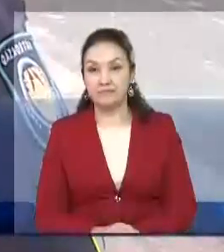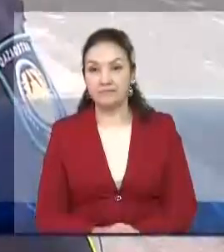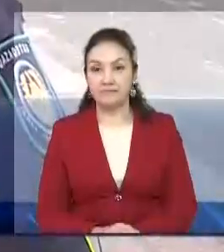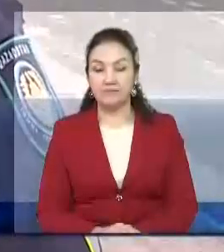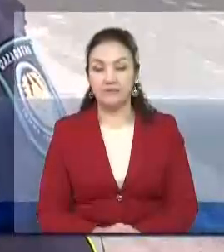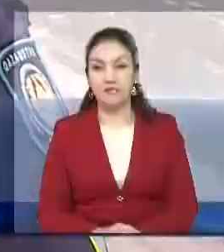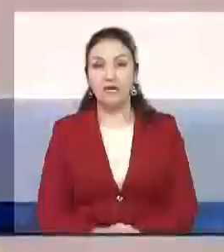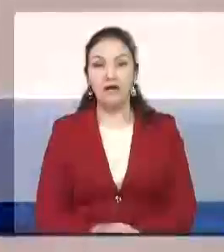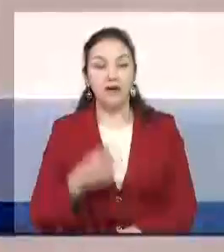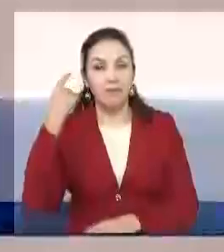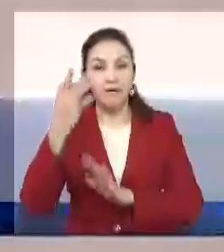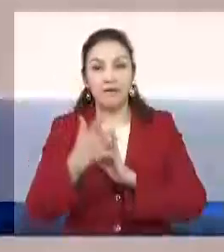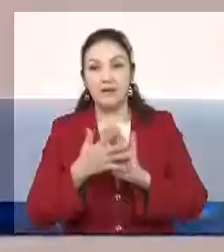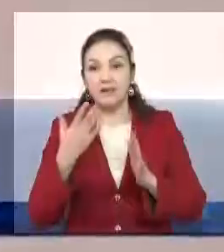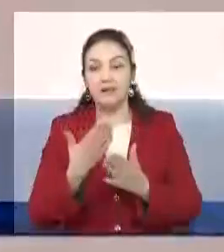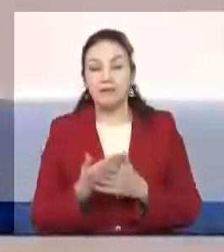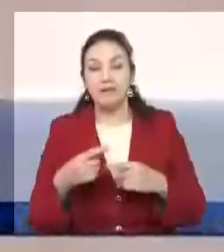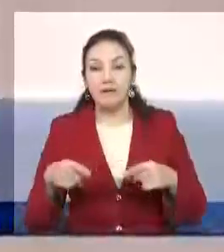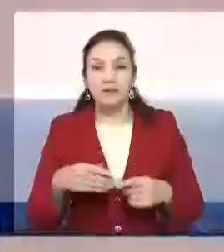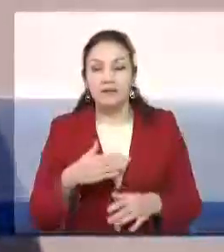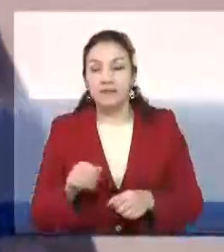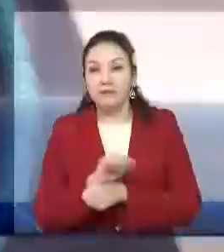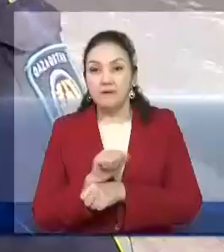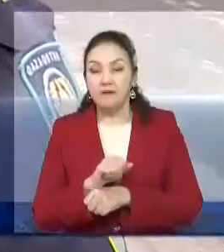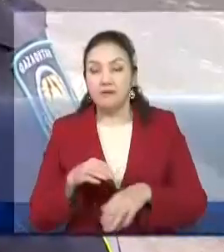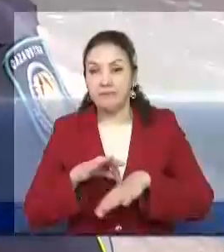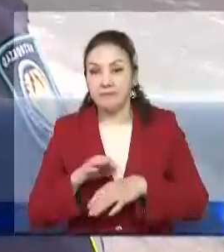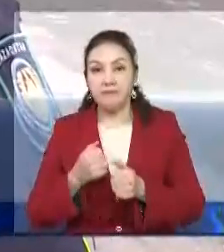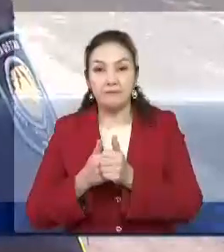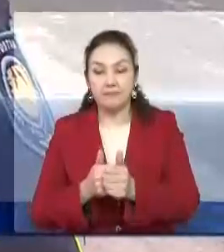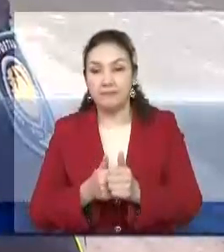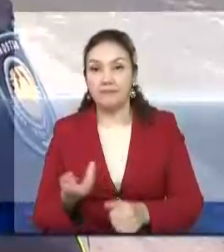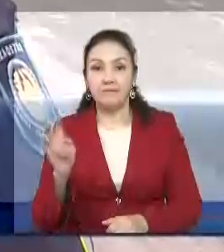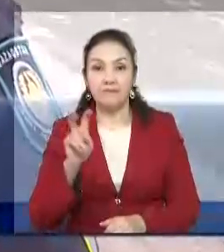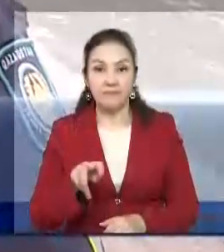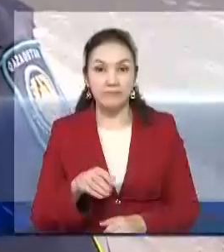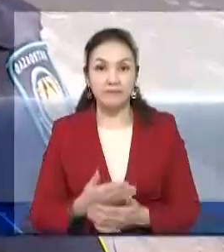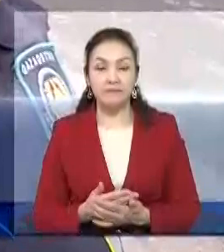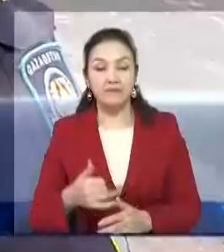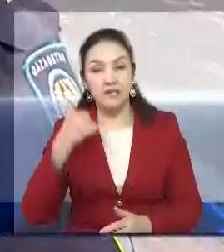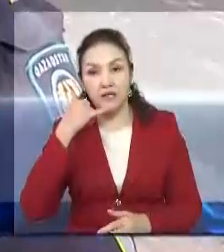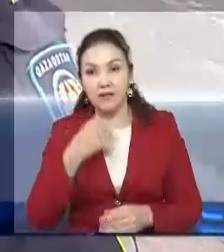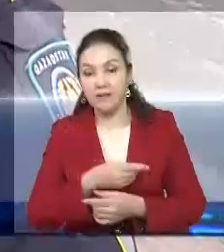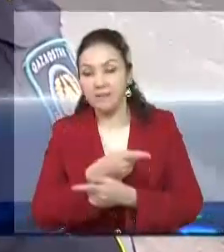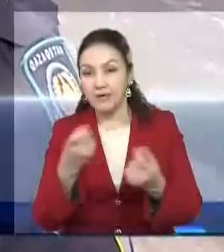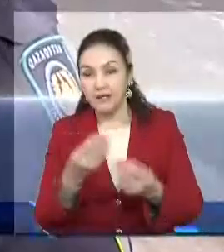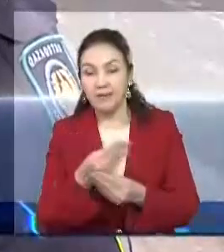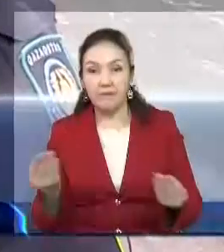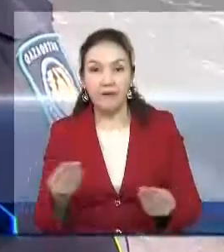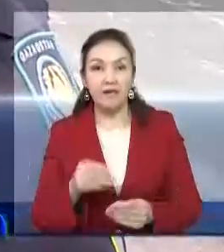Ну, водители, кстати, пониманием включаются некоторые водители. В погоне, да, приходились, да. Через рацию передаем,